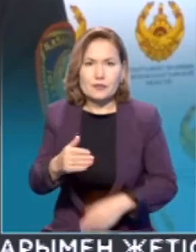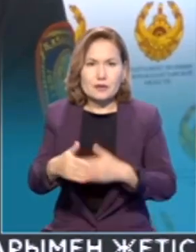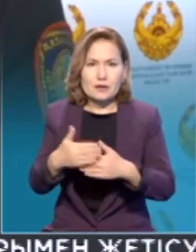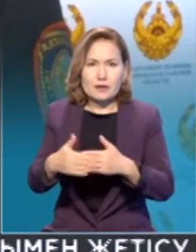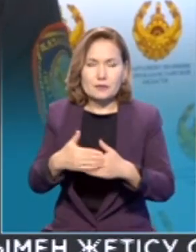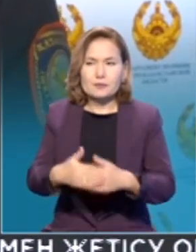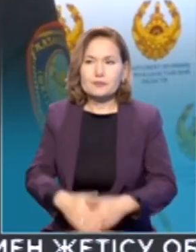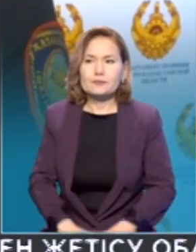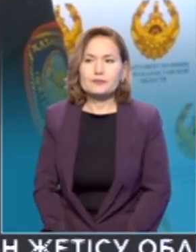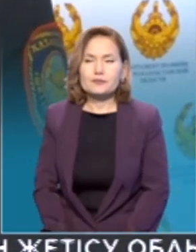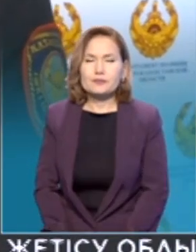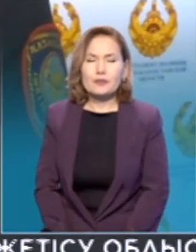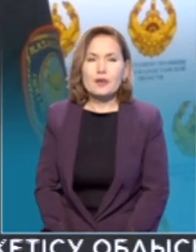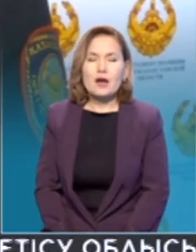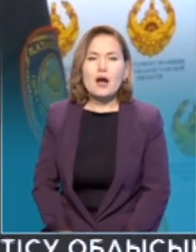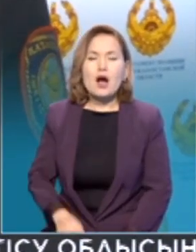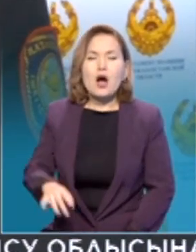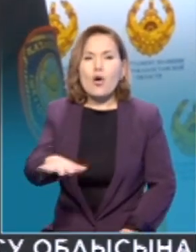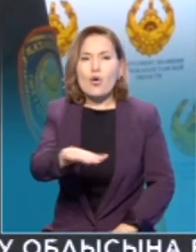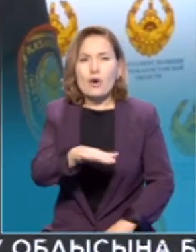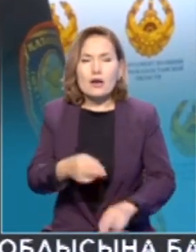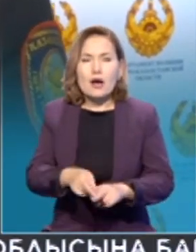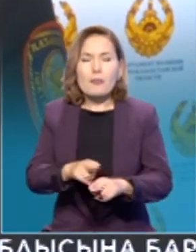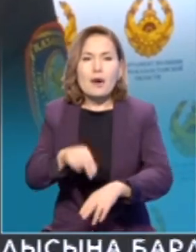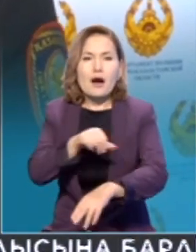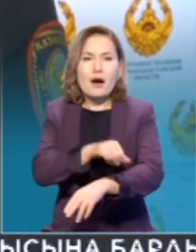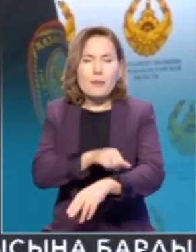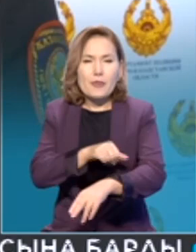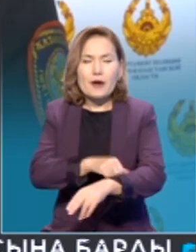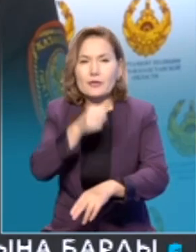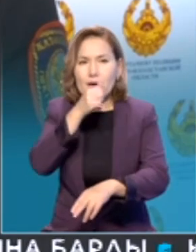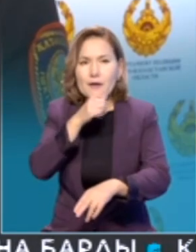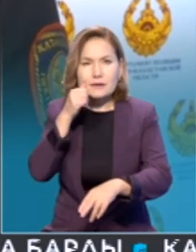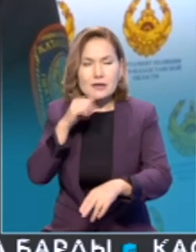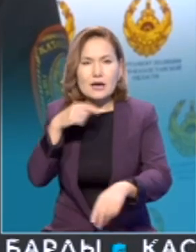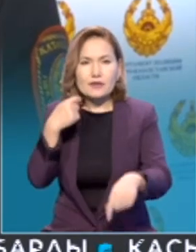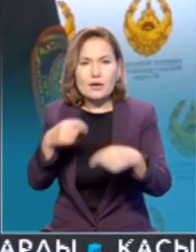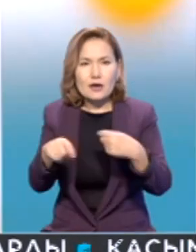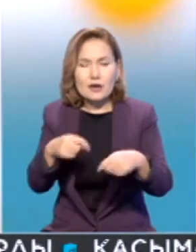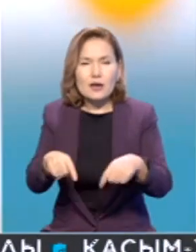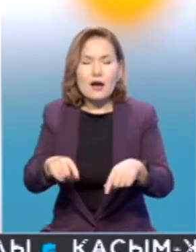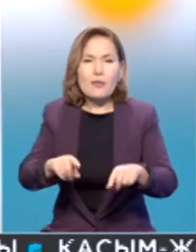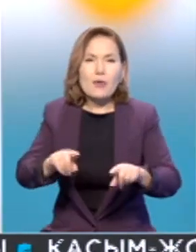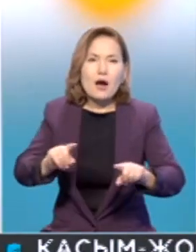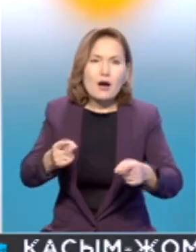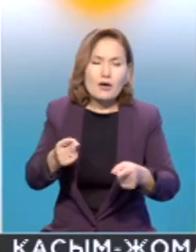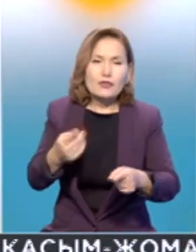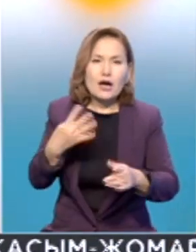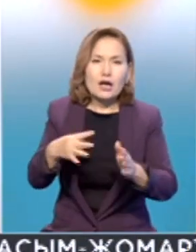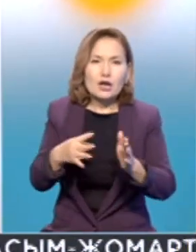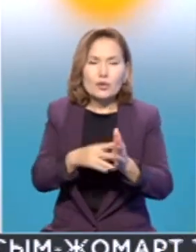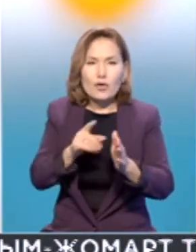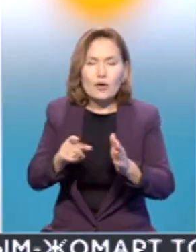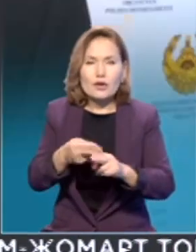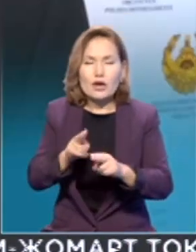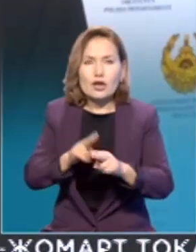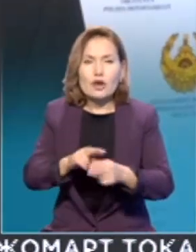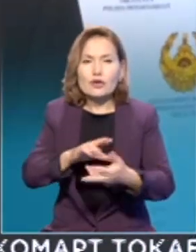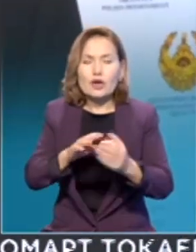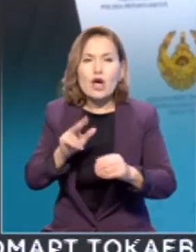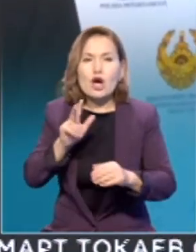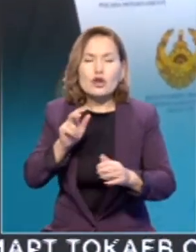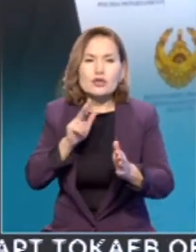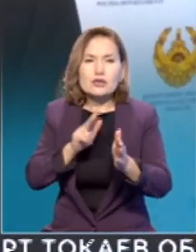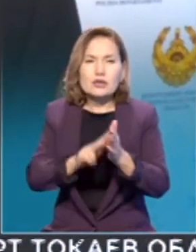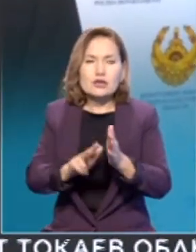Незаконное хранение наркотических средств. Өңірде жыл басынан бері есірткіні заңсыз сақтау мен сатудың 49 дерек анықталды. 383 келден